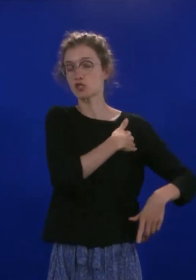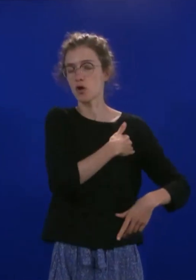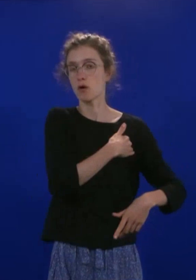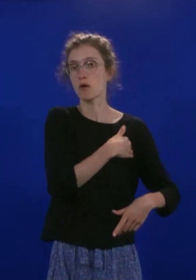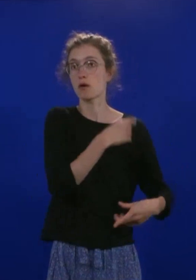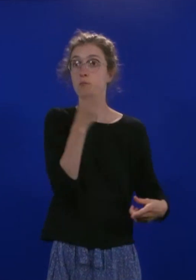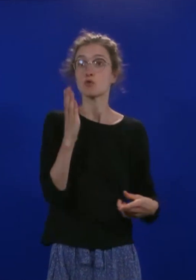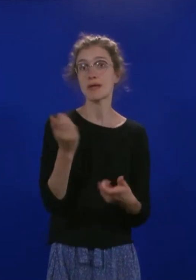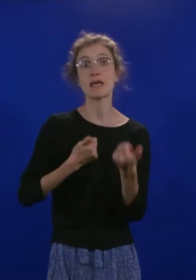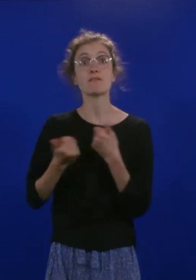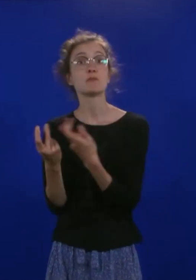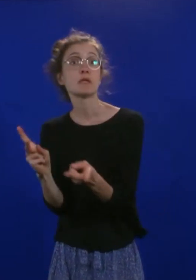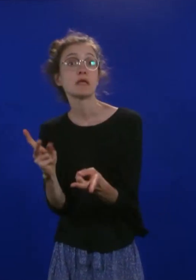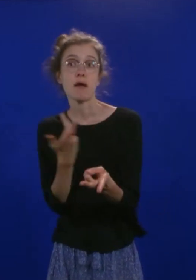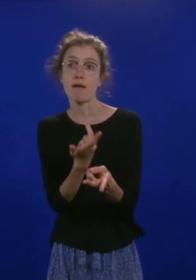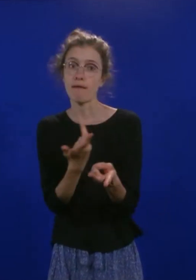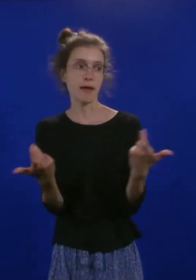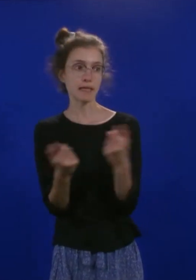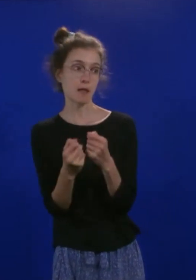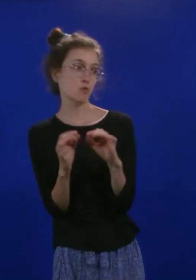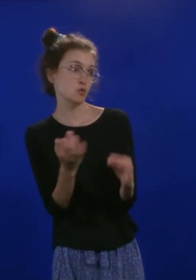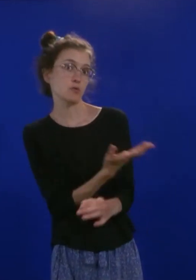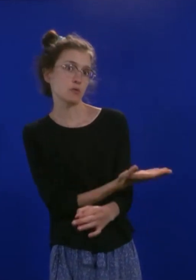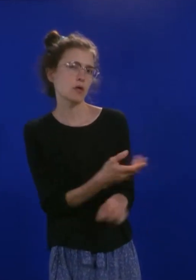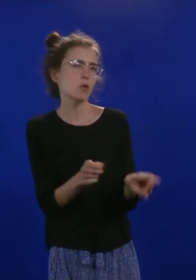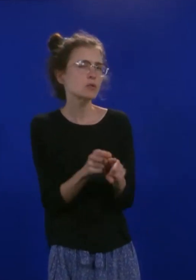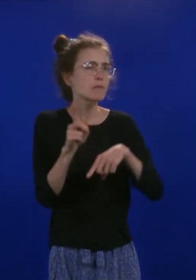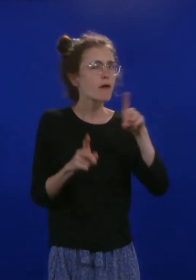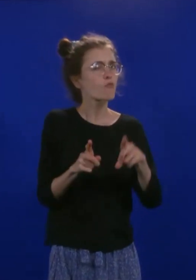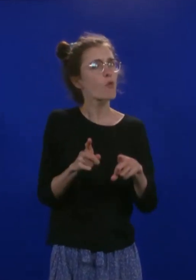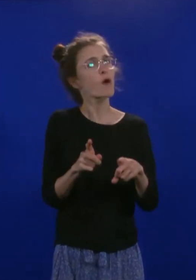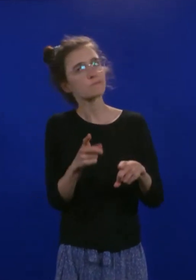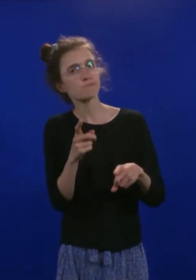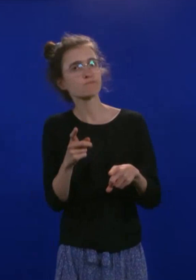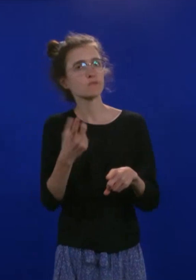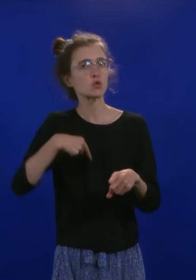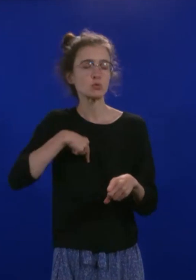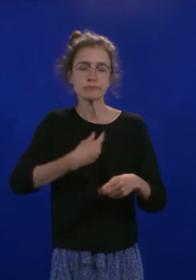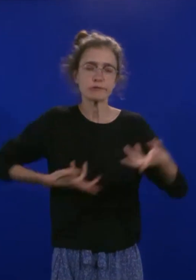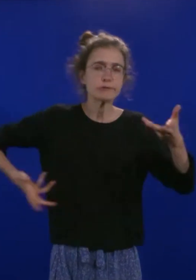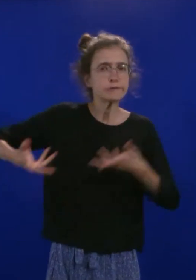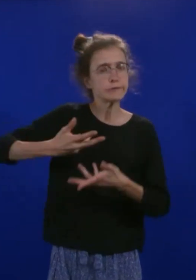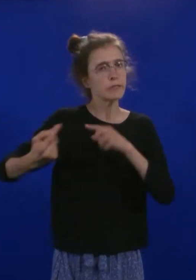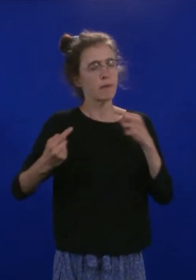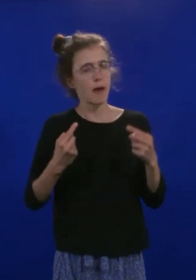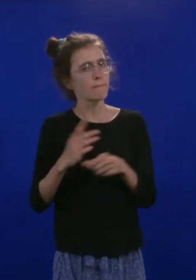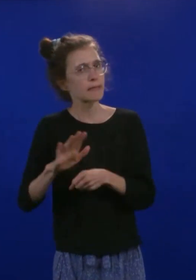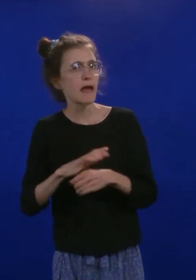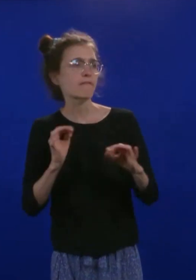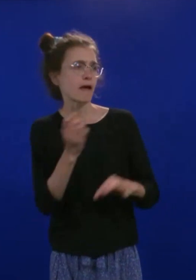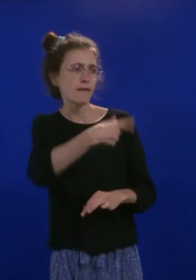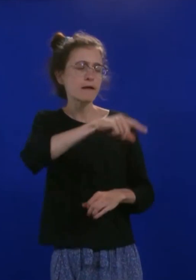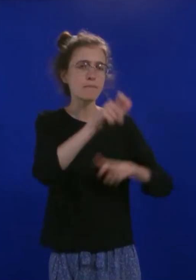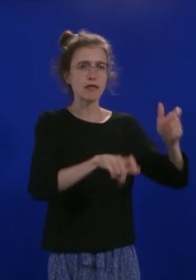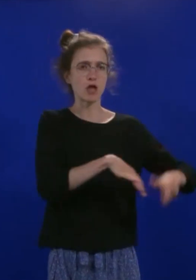de la question de la rémunération de ces mêmes agents, de leurs conditions de travail, et vous le savez, la perte d'attractivité de la fonction publique